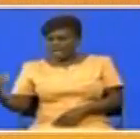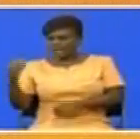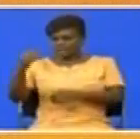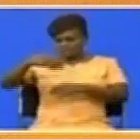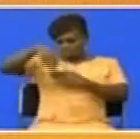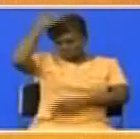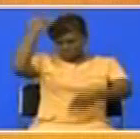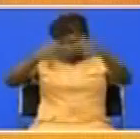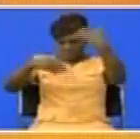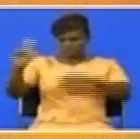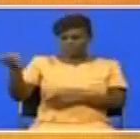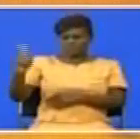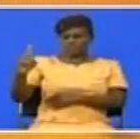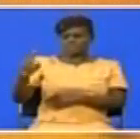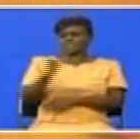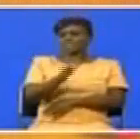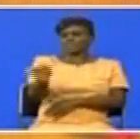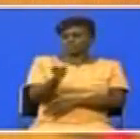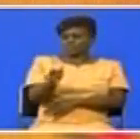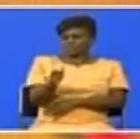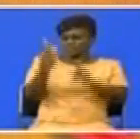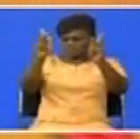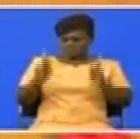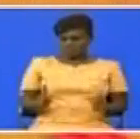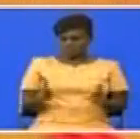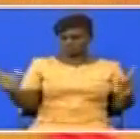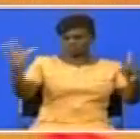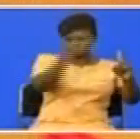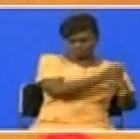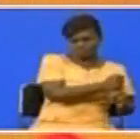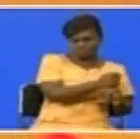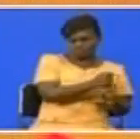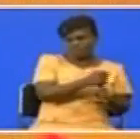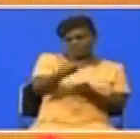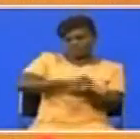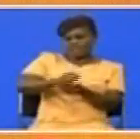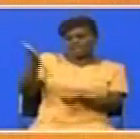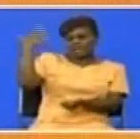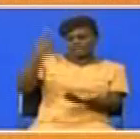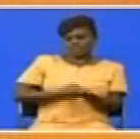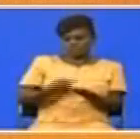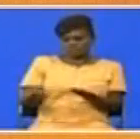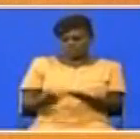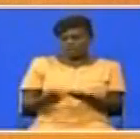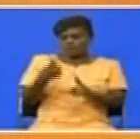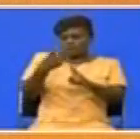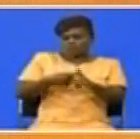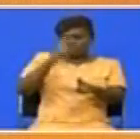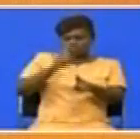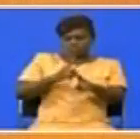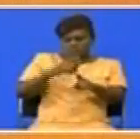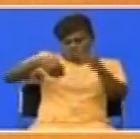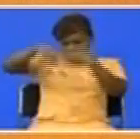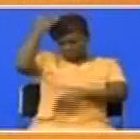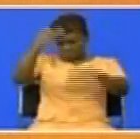chuo kikuu cha Nairobi tawi la Kisumu anayeaminika kutekwa nyara mnamo siku ya Ijumaa wiki jana pale alipokuwa akitoka chuoni kuelekea